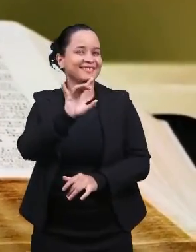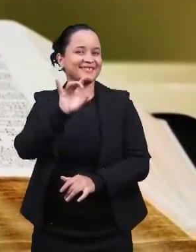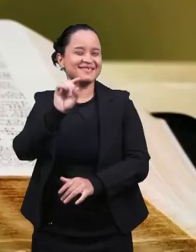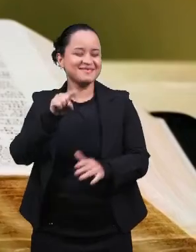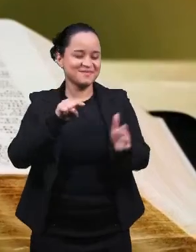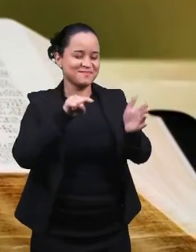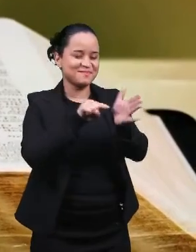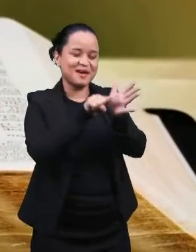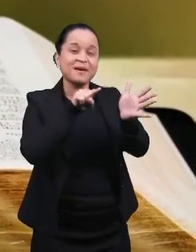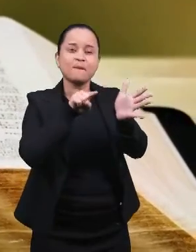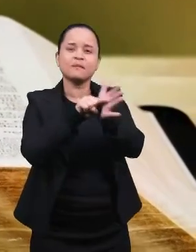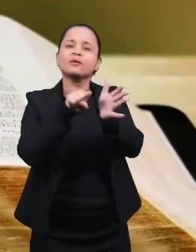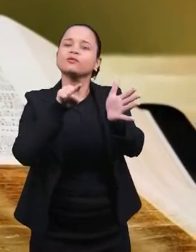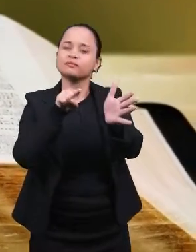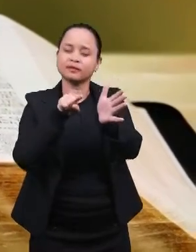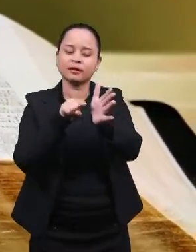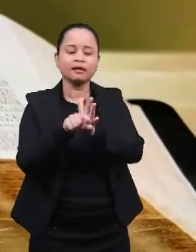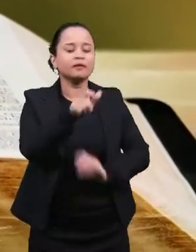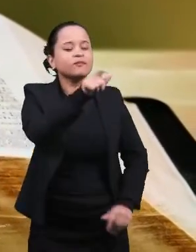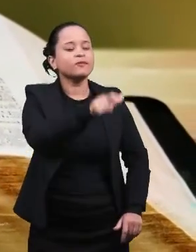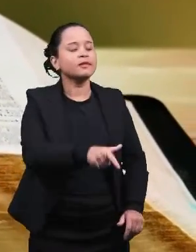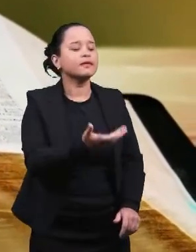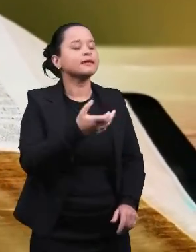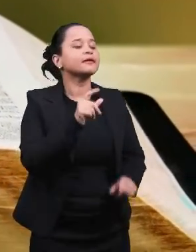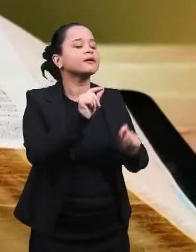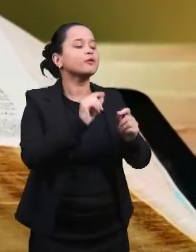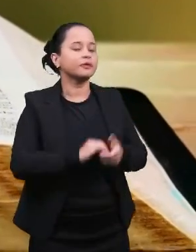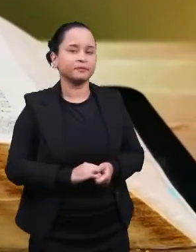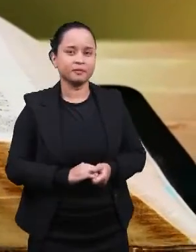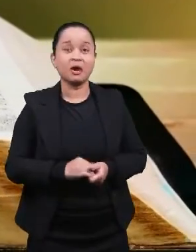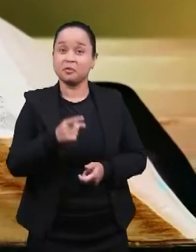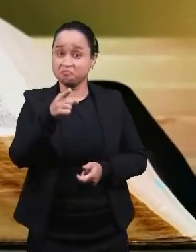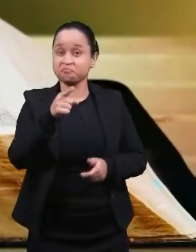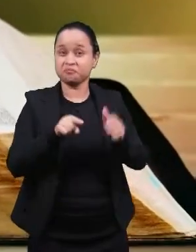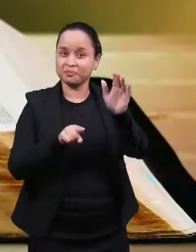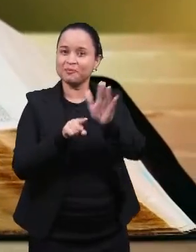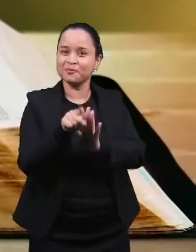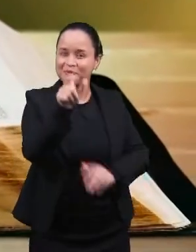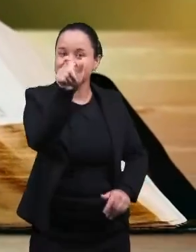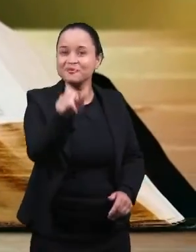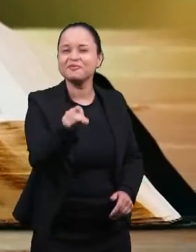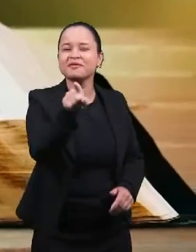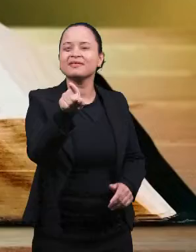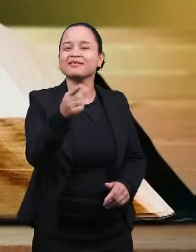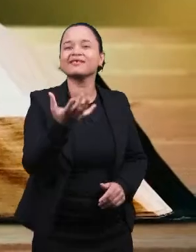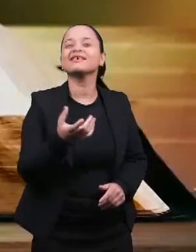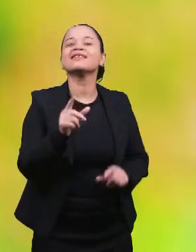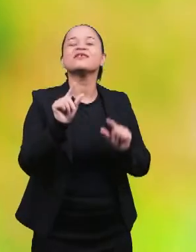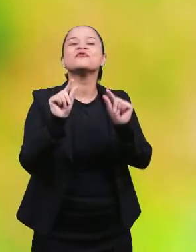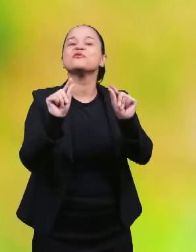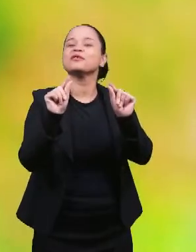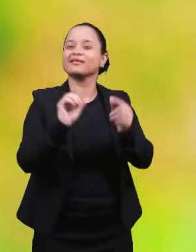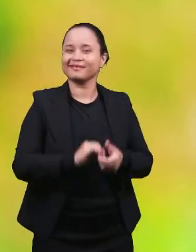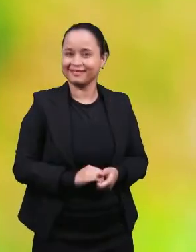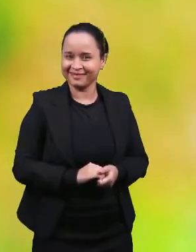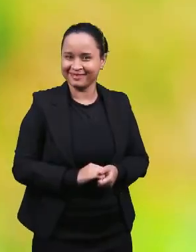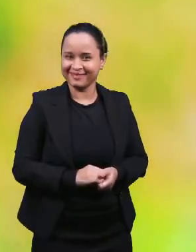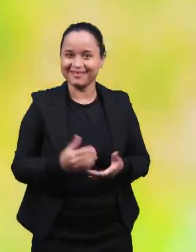Христос спрашивает у каждого: «Что хочешь, чтоб я сделал тебе, брат мой?»